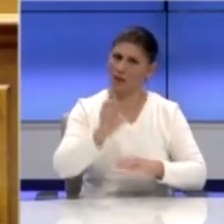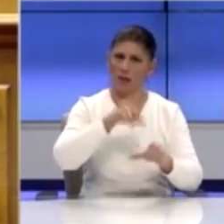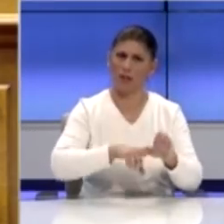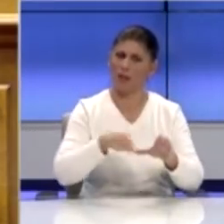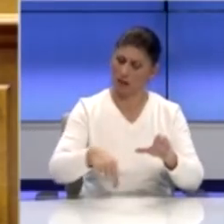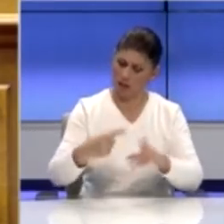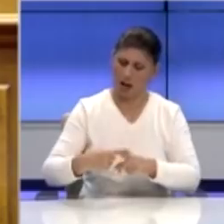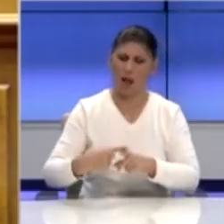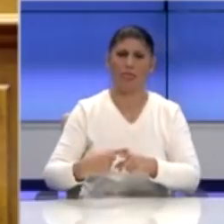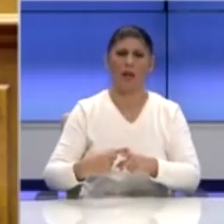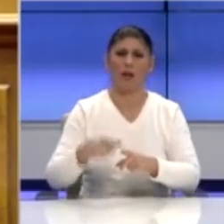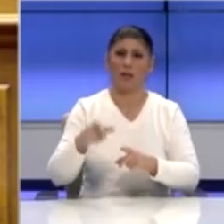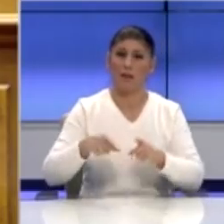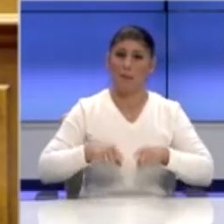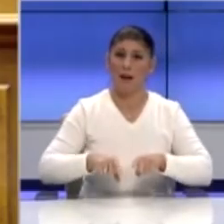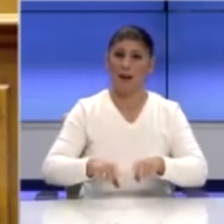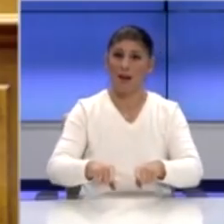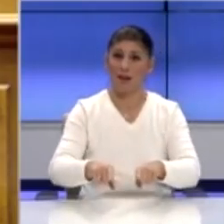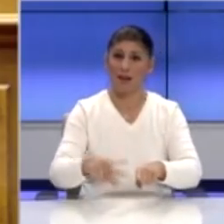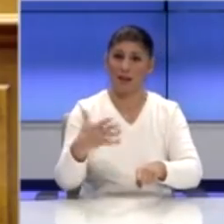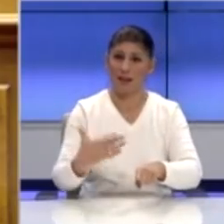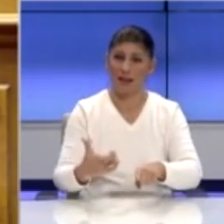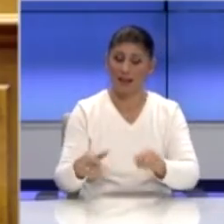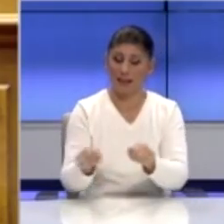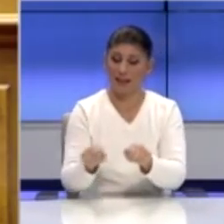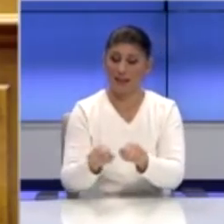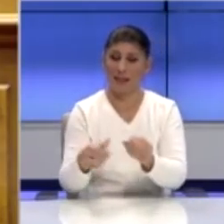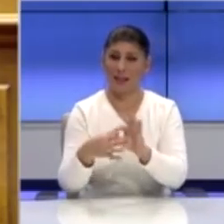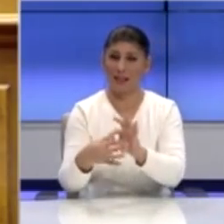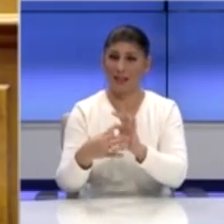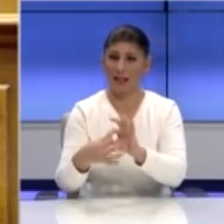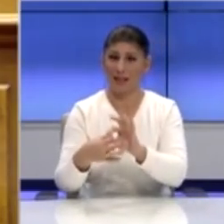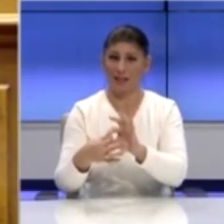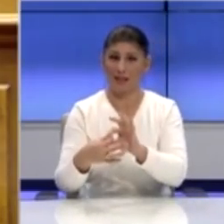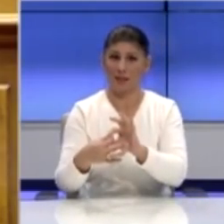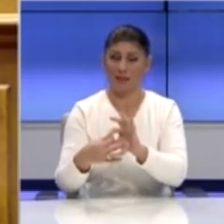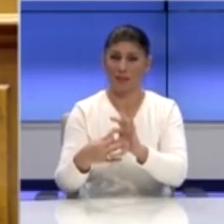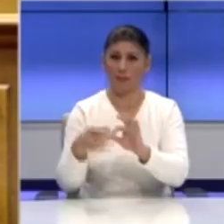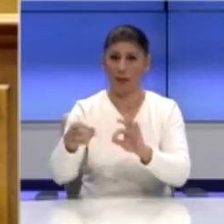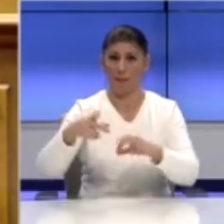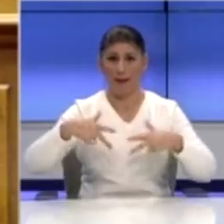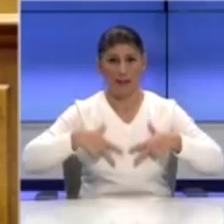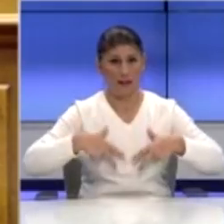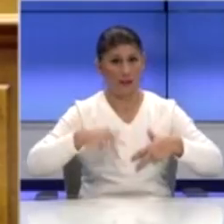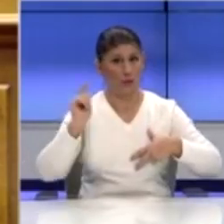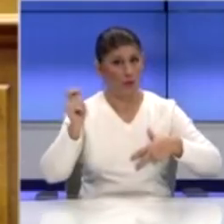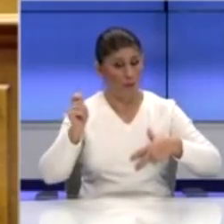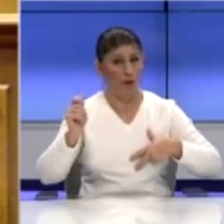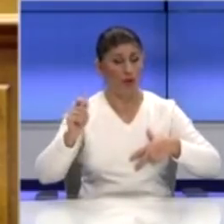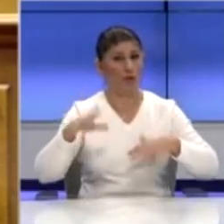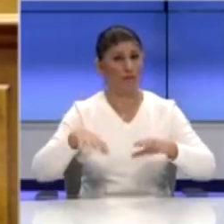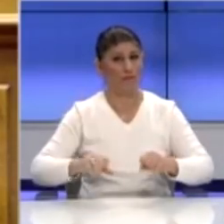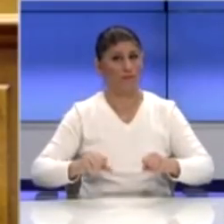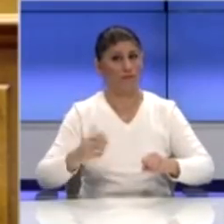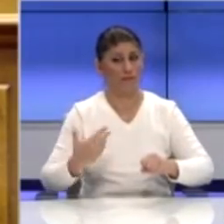Ένωση και ως χώρα και παράλληλα να έχετε στενές συμμαχικές σχέσεις με κράτη που το πολιτικό καθεστώς